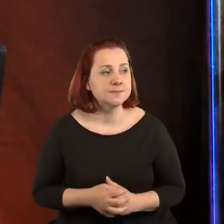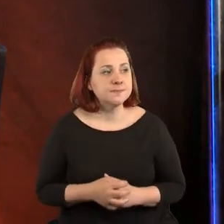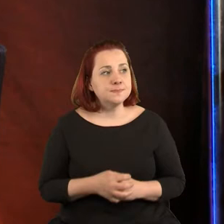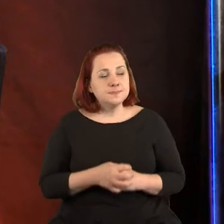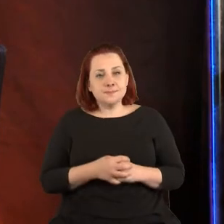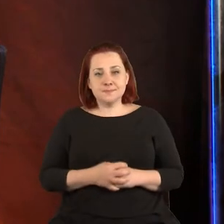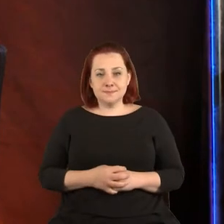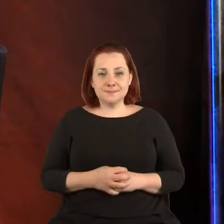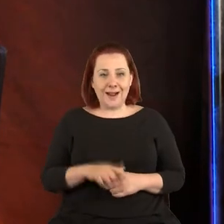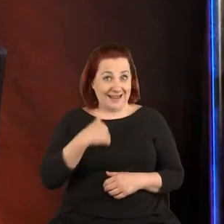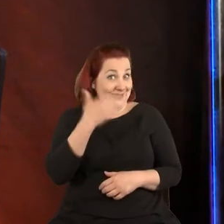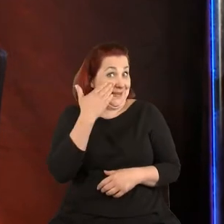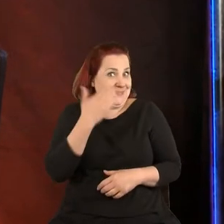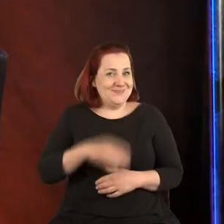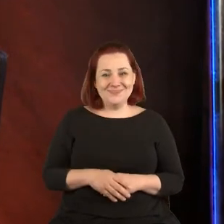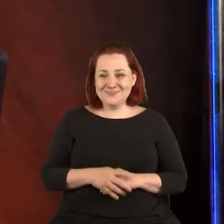A ja wiem.